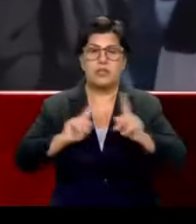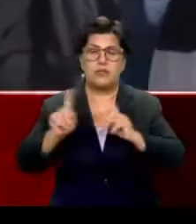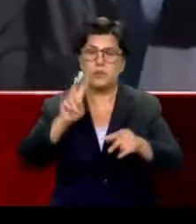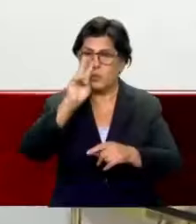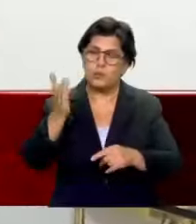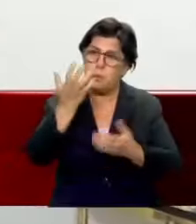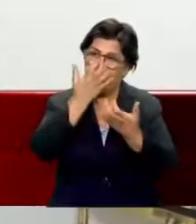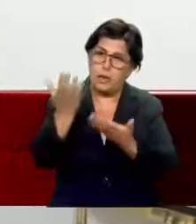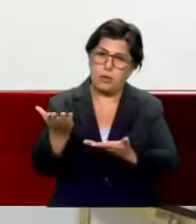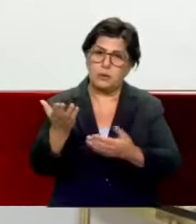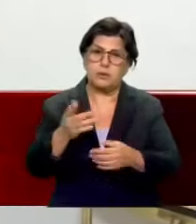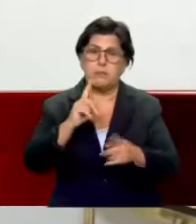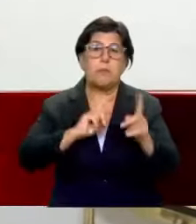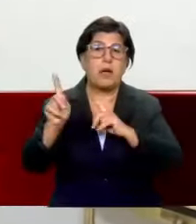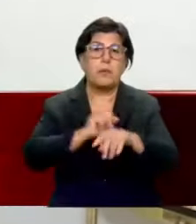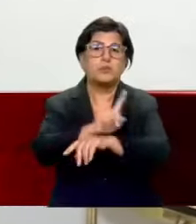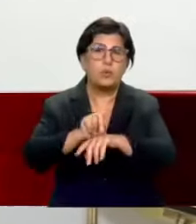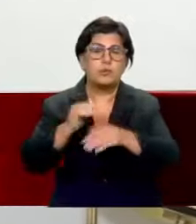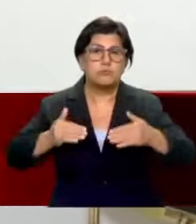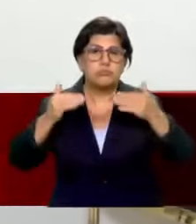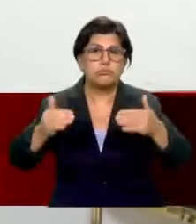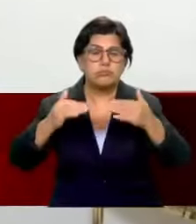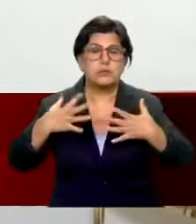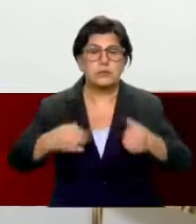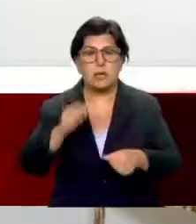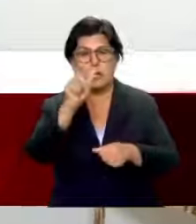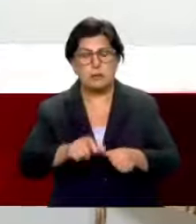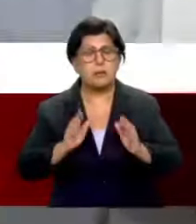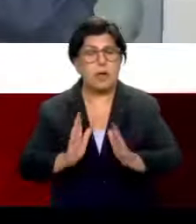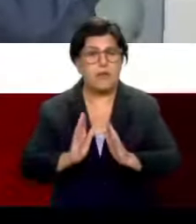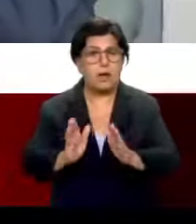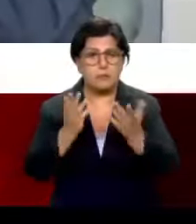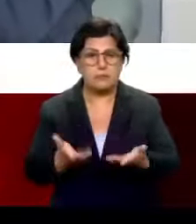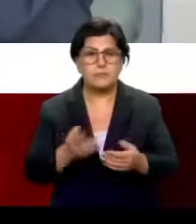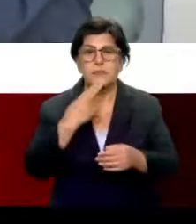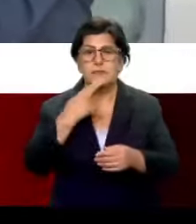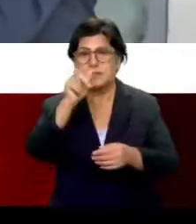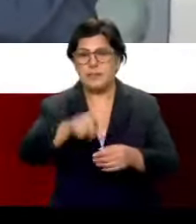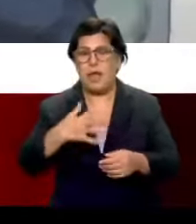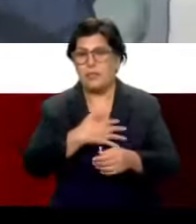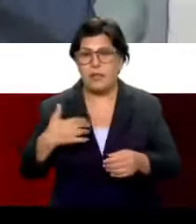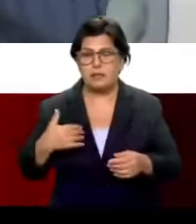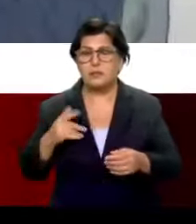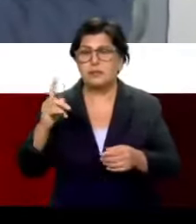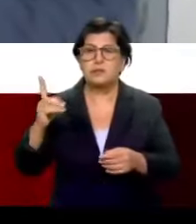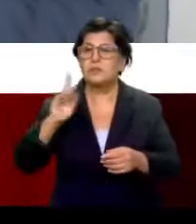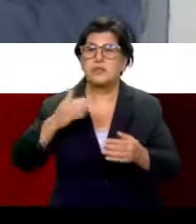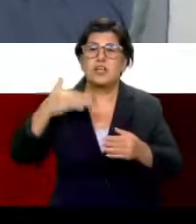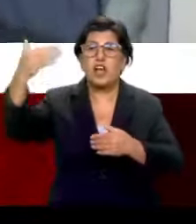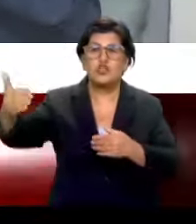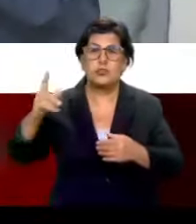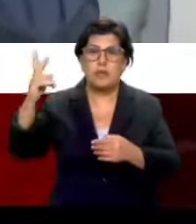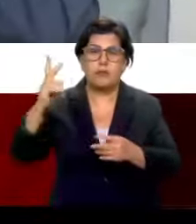sonuç bekleniyor bir yandan mahkeme süreci bir yandan sağlık sorunları devam ederken ezeler ve annesine karşı taraftan dava